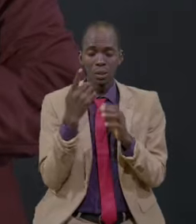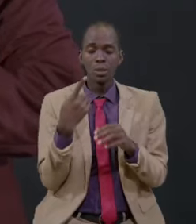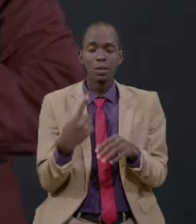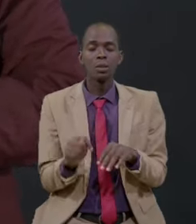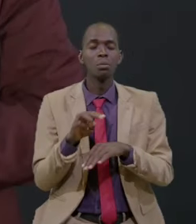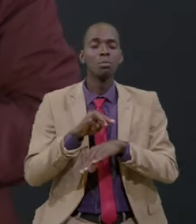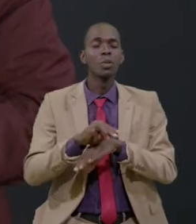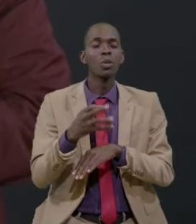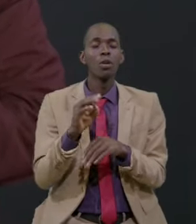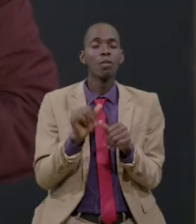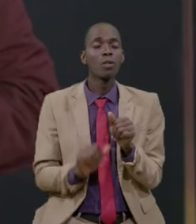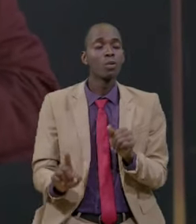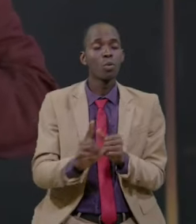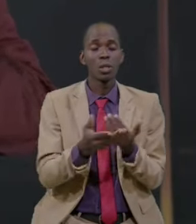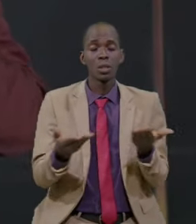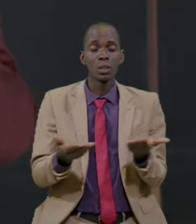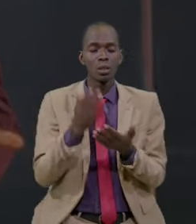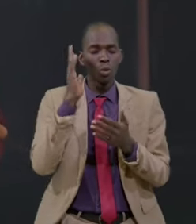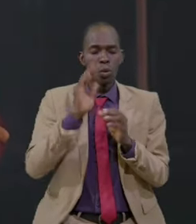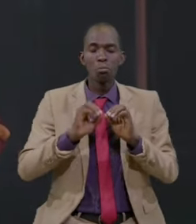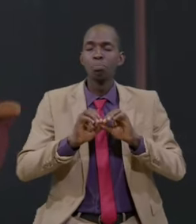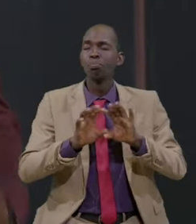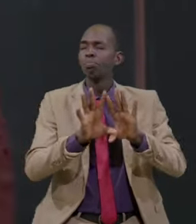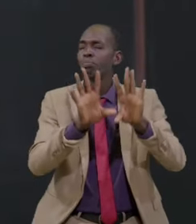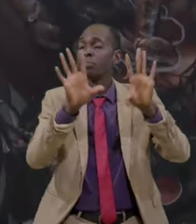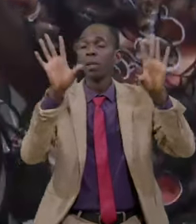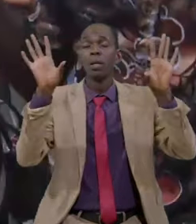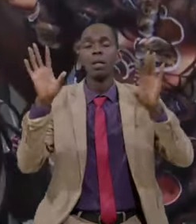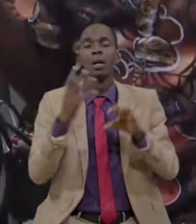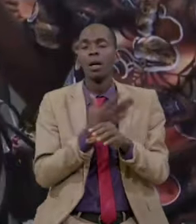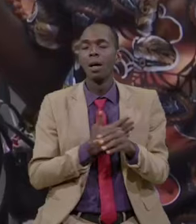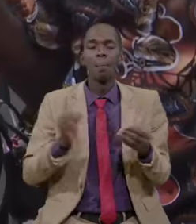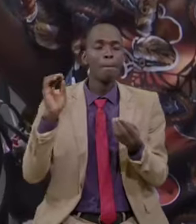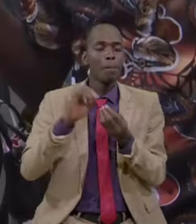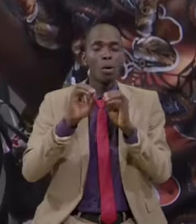présent brille de plus en plus